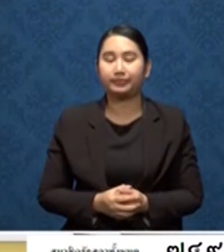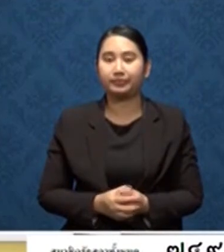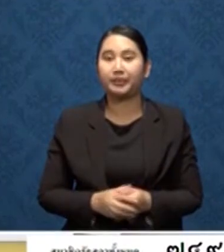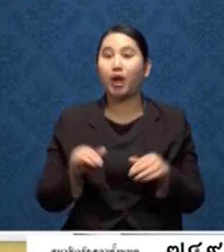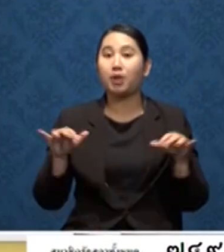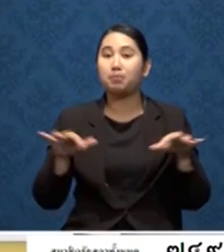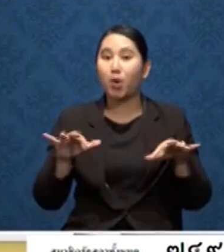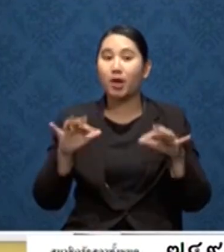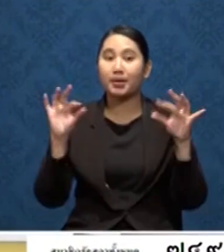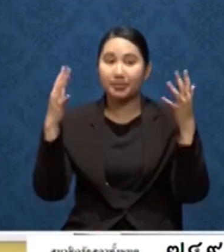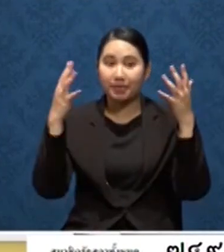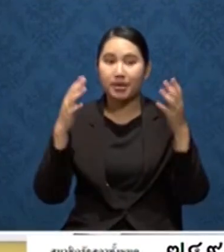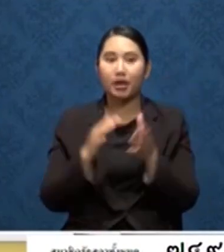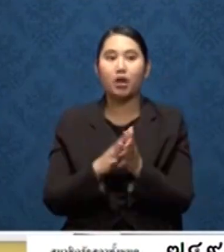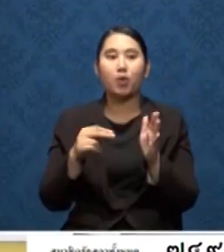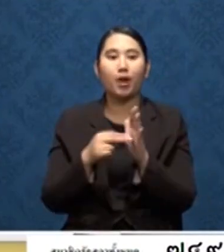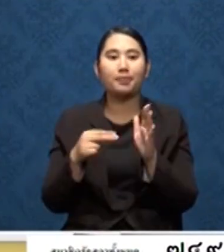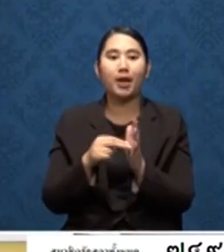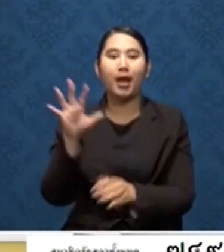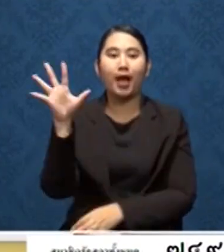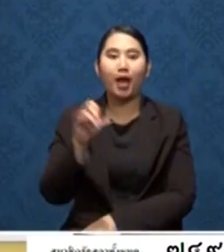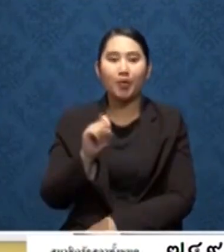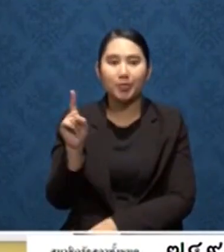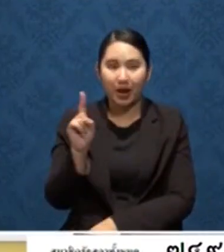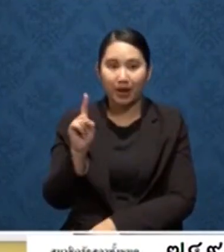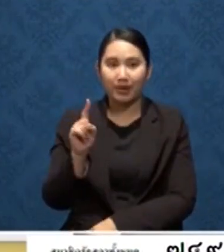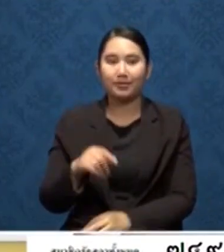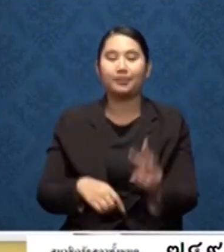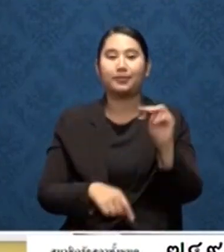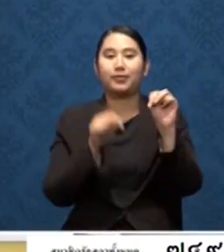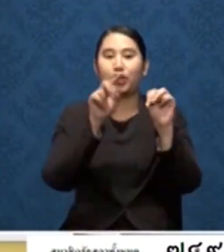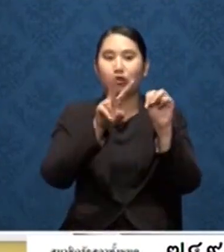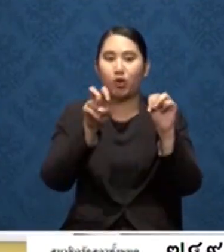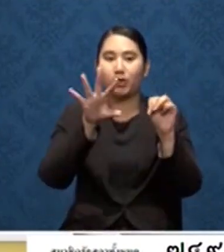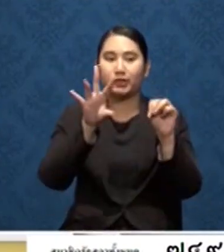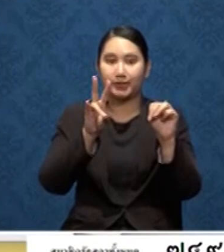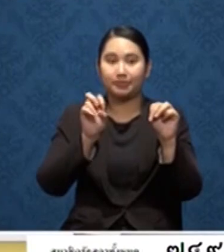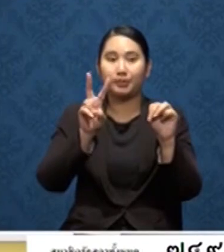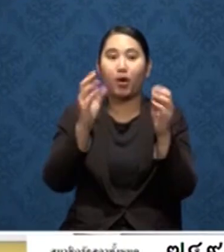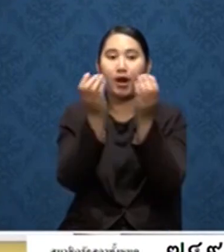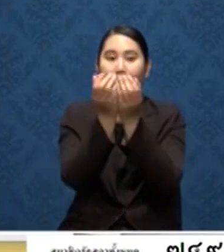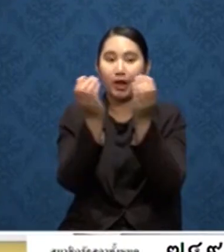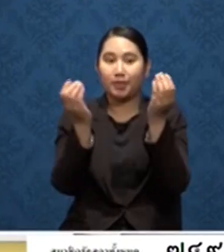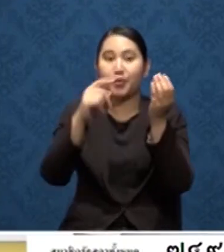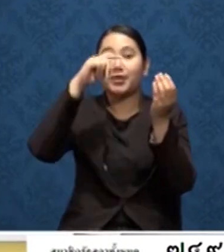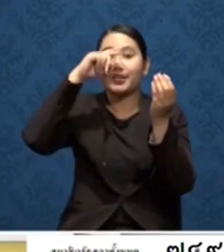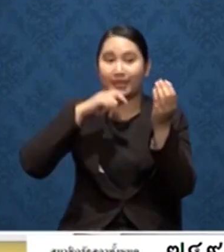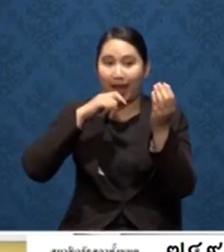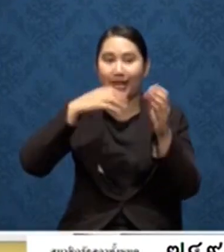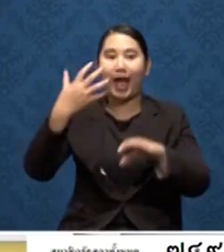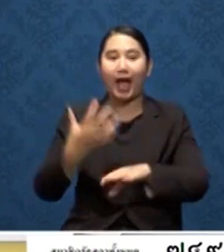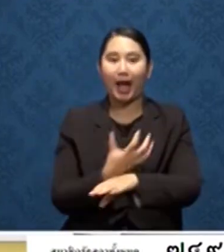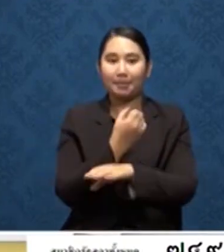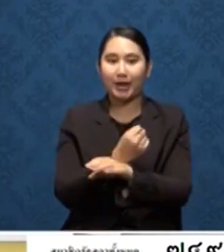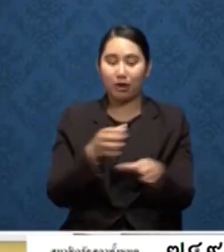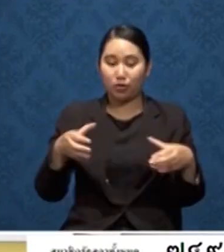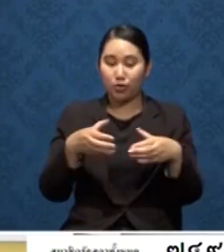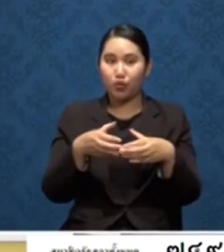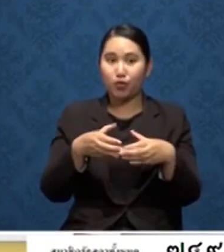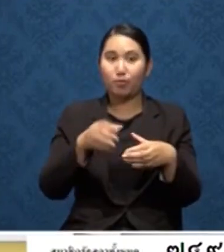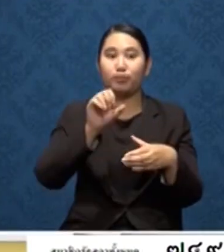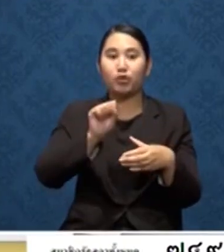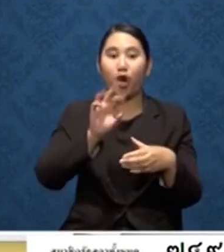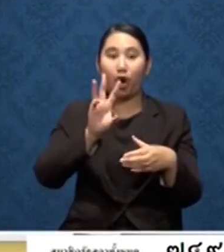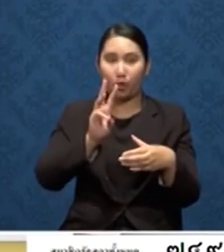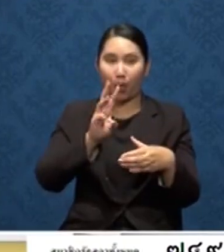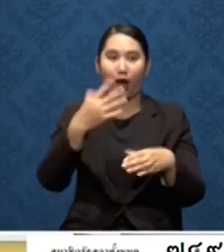ไม่ปกตินี้ก็มีต้นกำเนิดส่วนหนึ่งมาจากมาตรา 272ของรัฐธรรมนูญที่ได้ให้อำนาจสว.ที่มาจากการแต่งตั้งนั้น